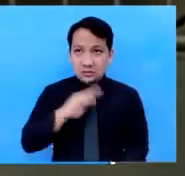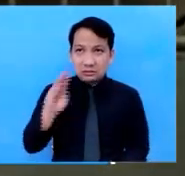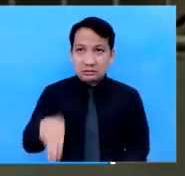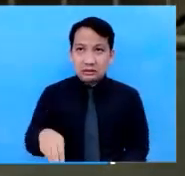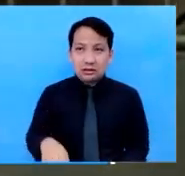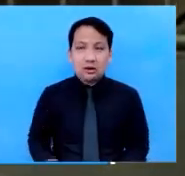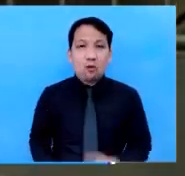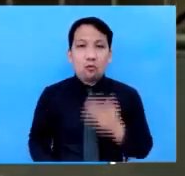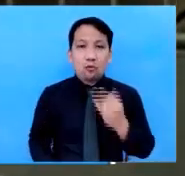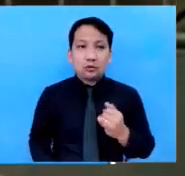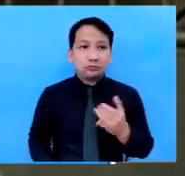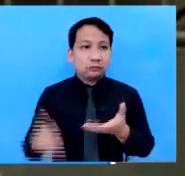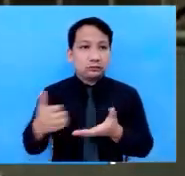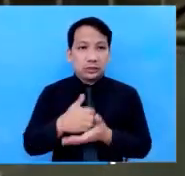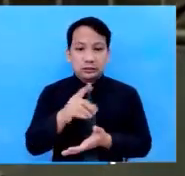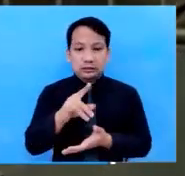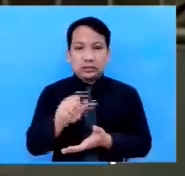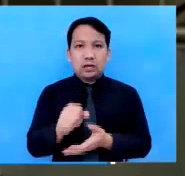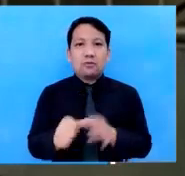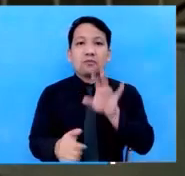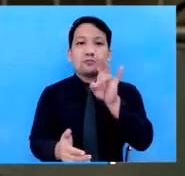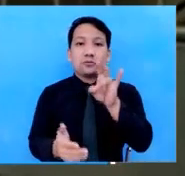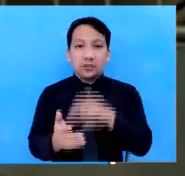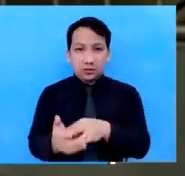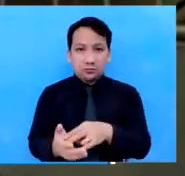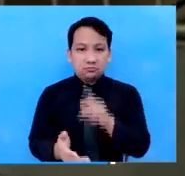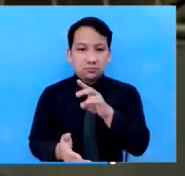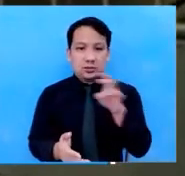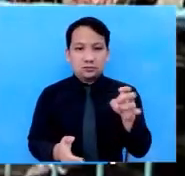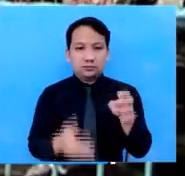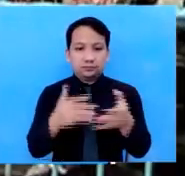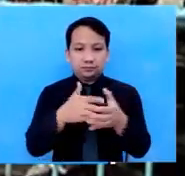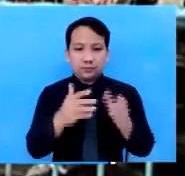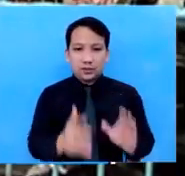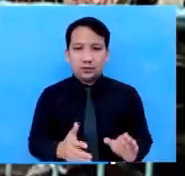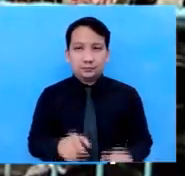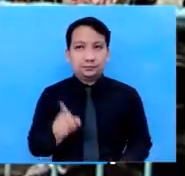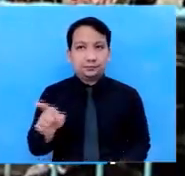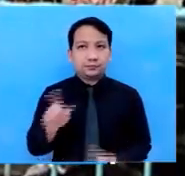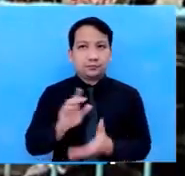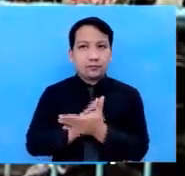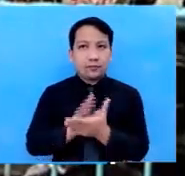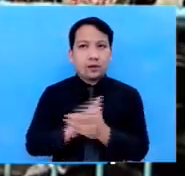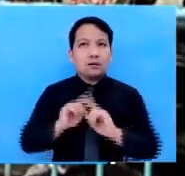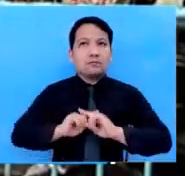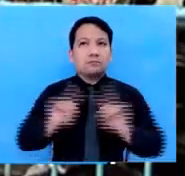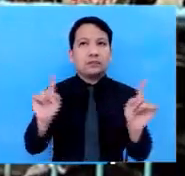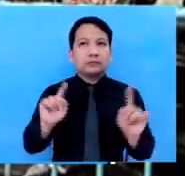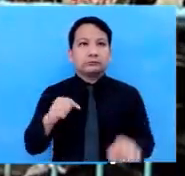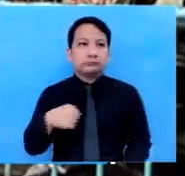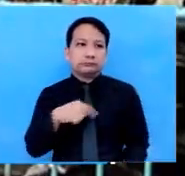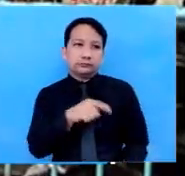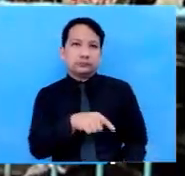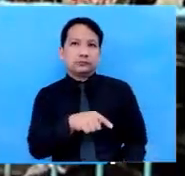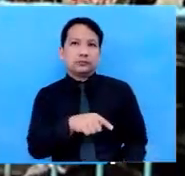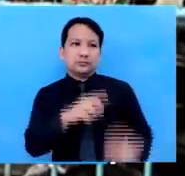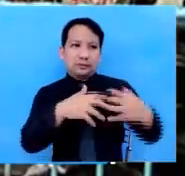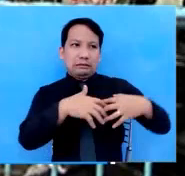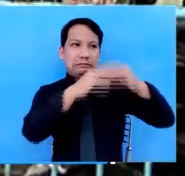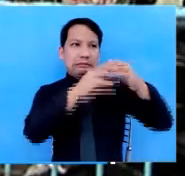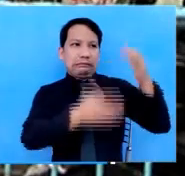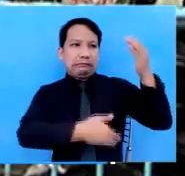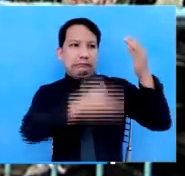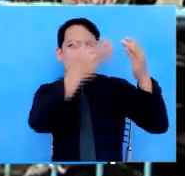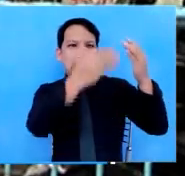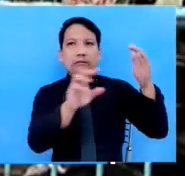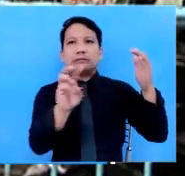datos, mayroong higit 7,700 estudyante sa paaralan. Yun nga lang, isang building na may 16 na classroom